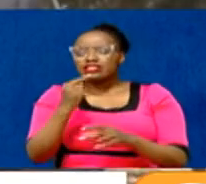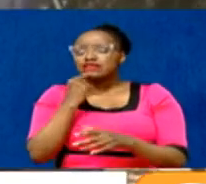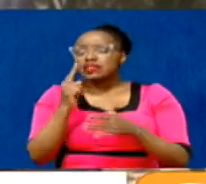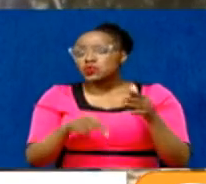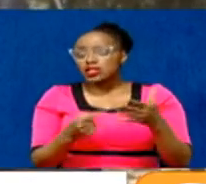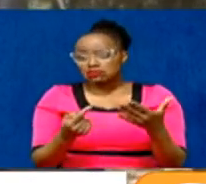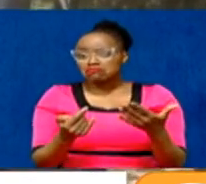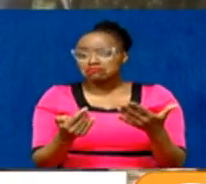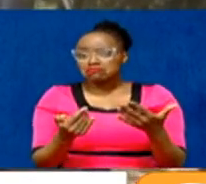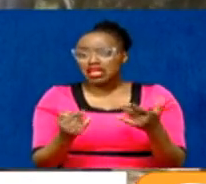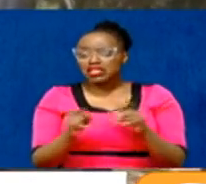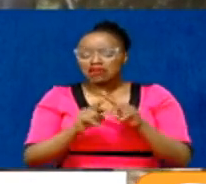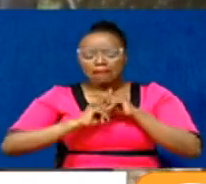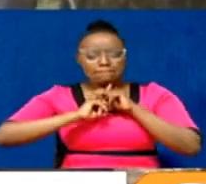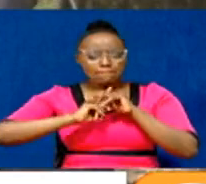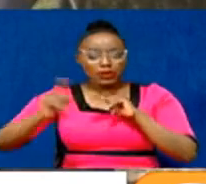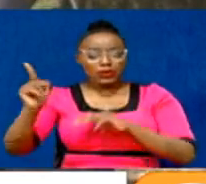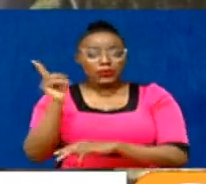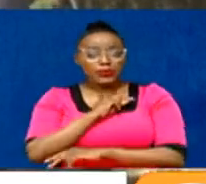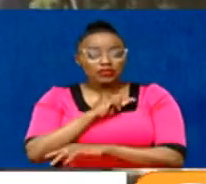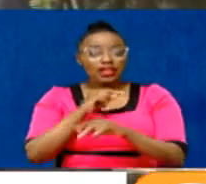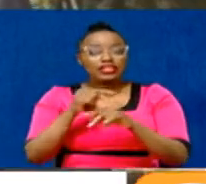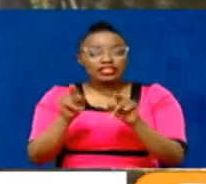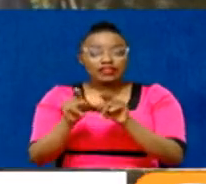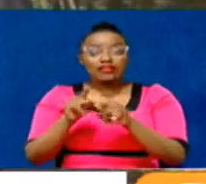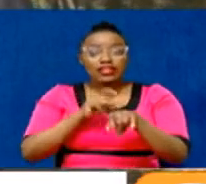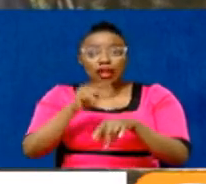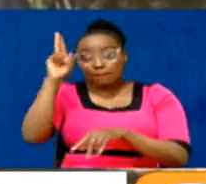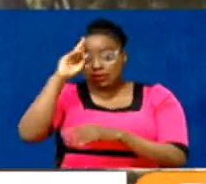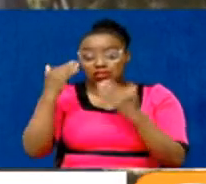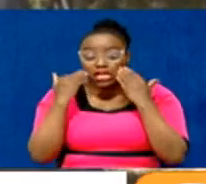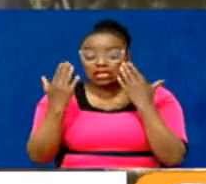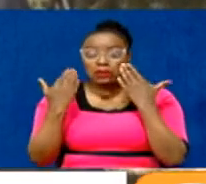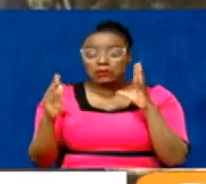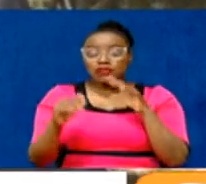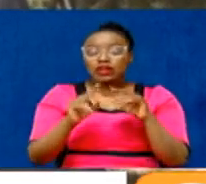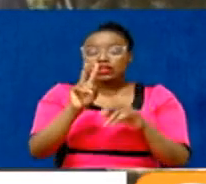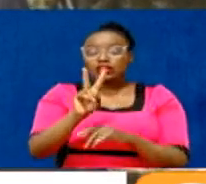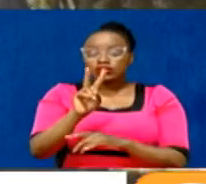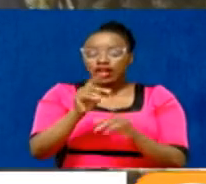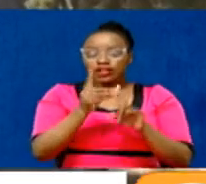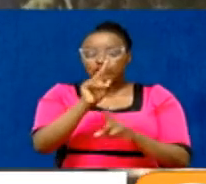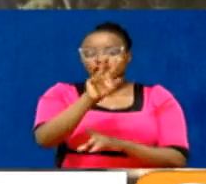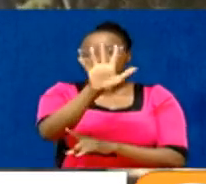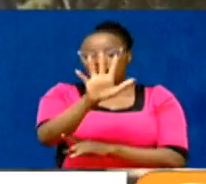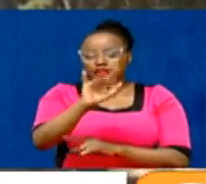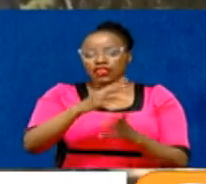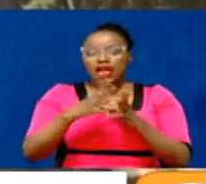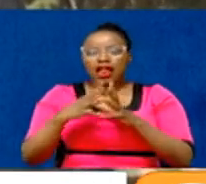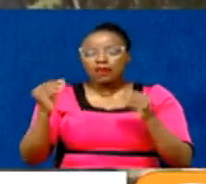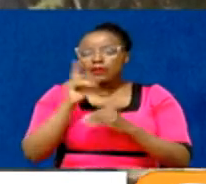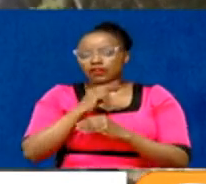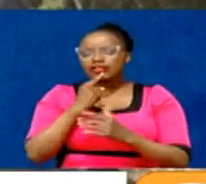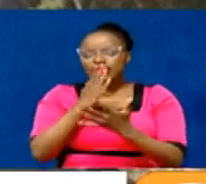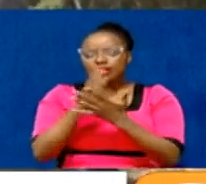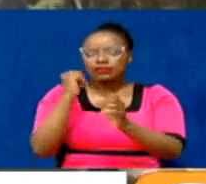mwenyewe alitoroka hapo hapo mbele ya askari. Kwa hivyo 25th akaenda. Ndio sasa hapo tukajua